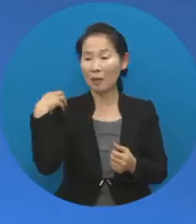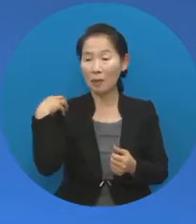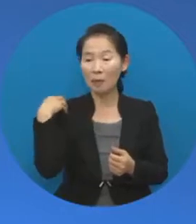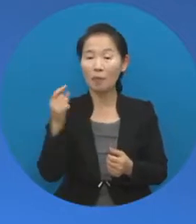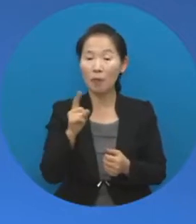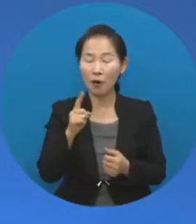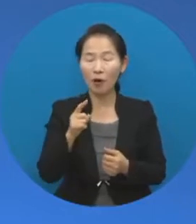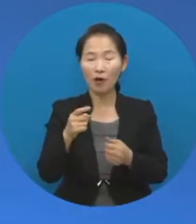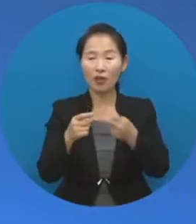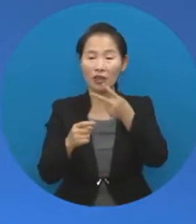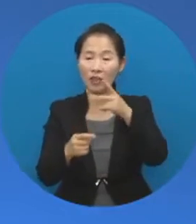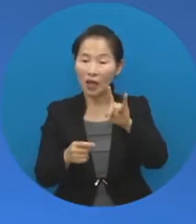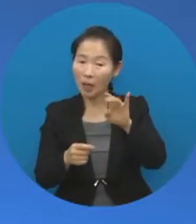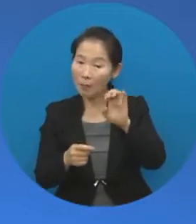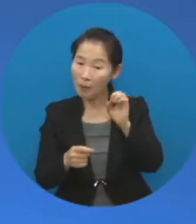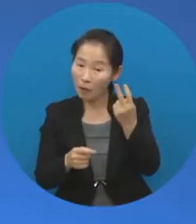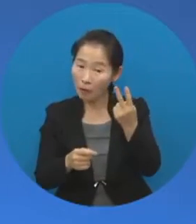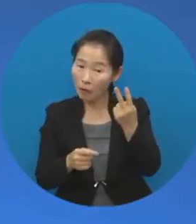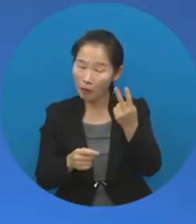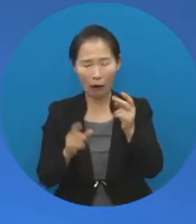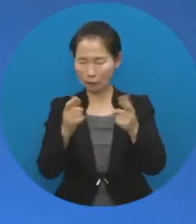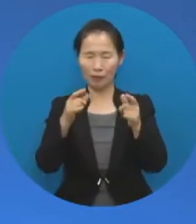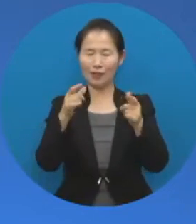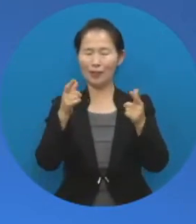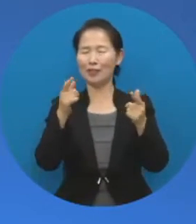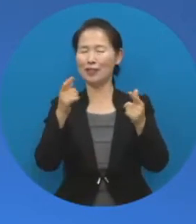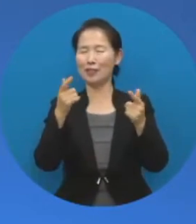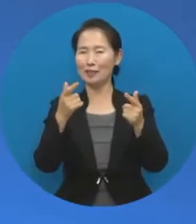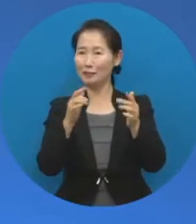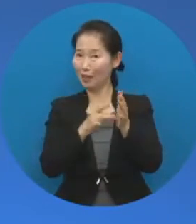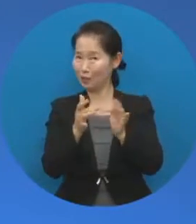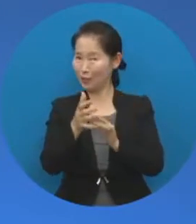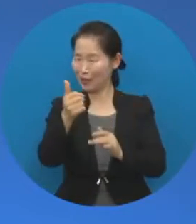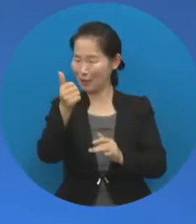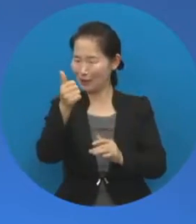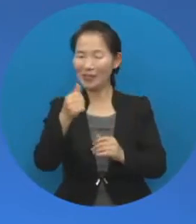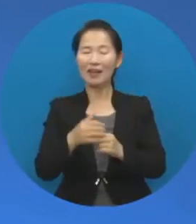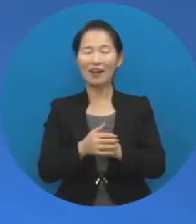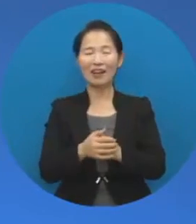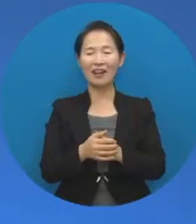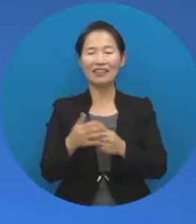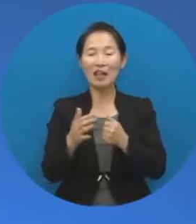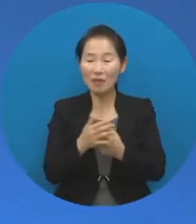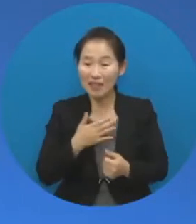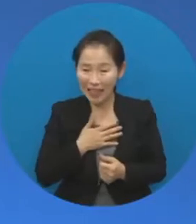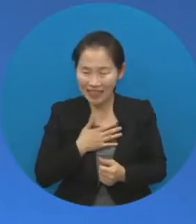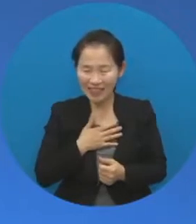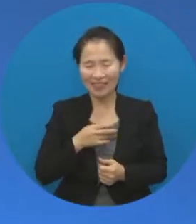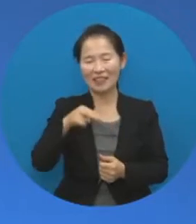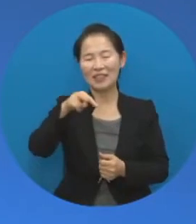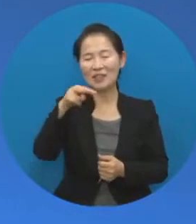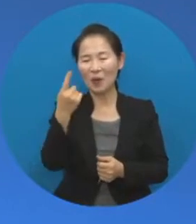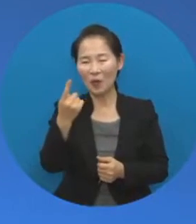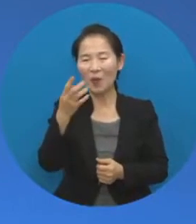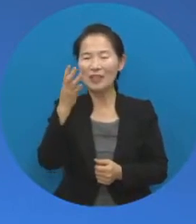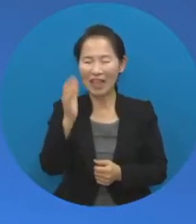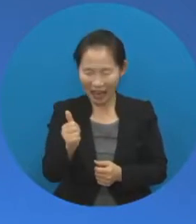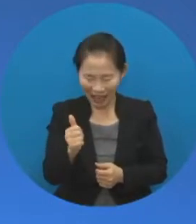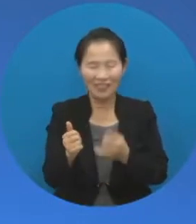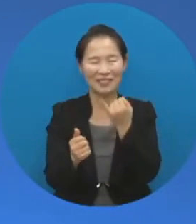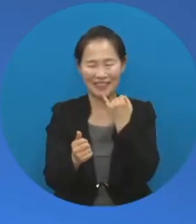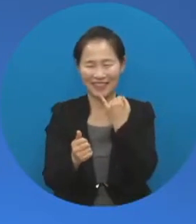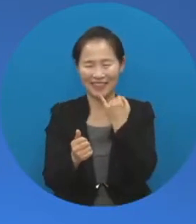건지 소장으로 할 건지 제가 대표 아니거든요. 저희 회사 대표님은 예수님이시라서 제가 그래서 소장으로 해달라고 그랬어요.